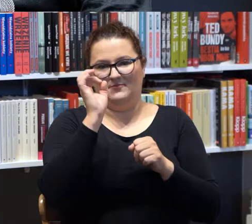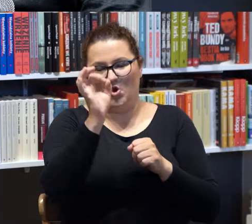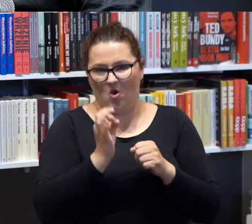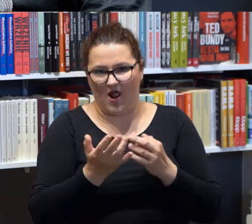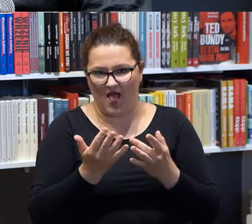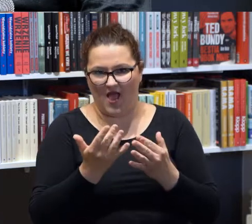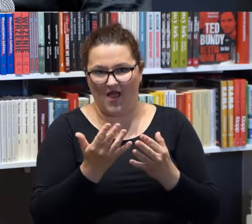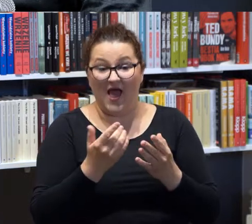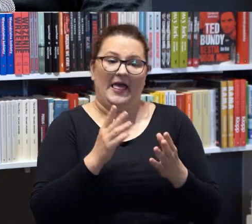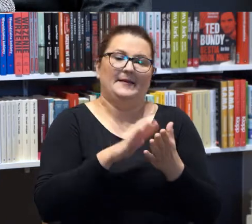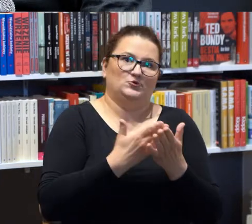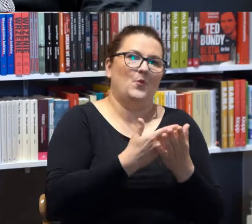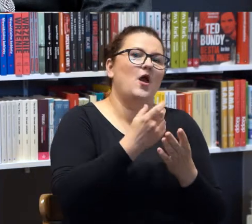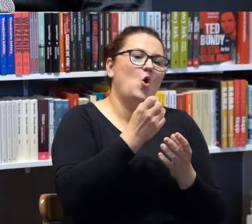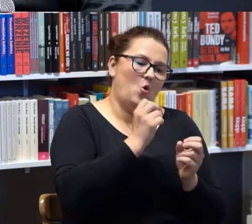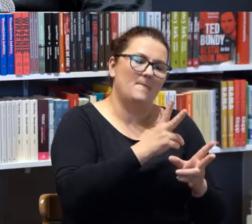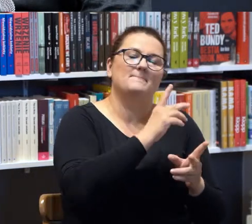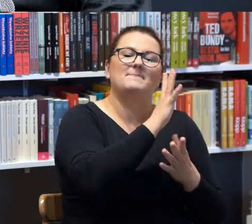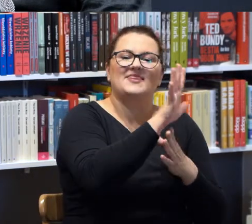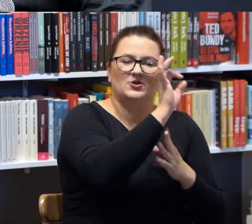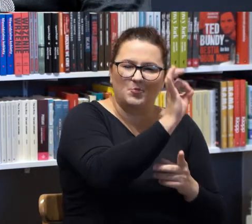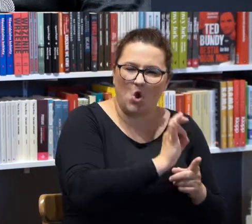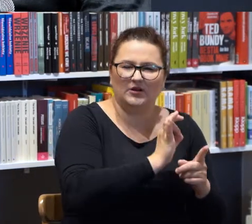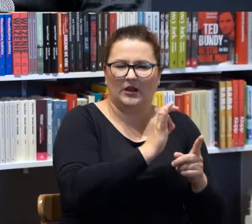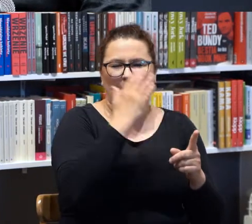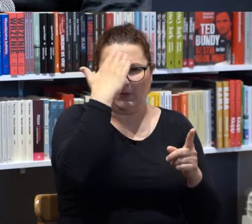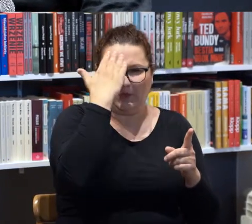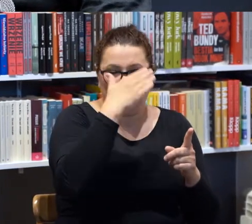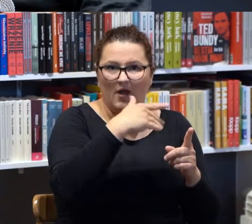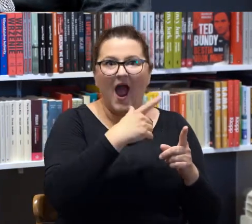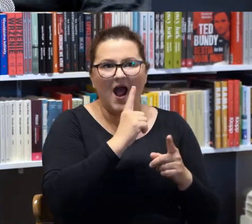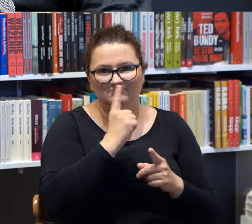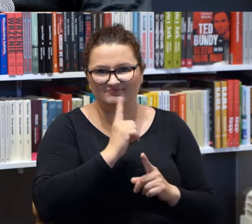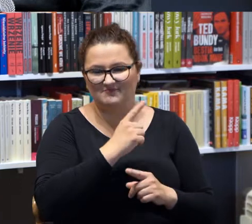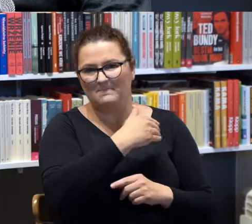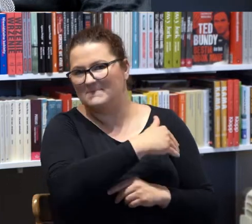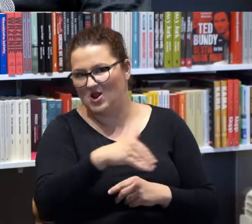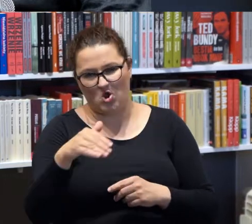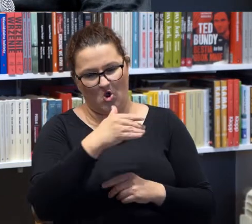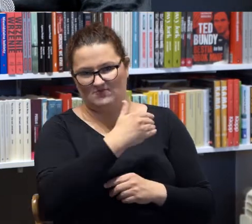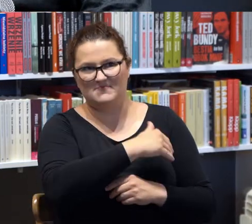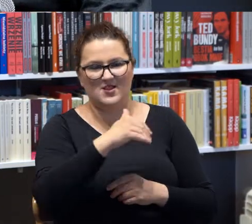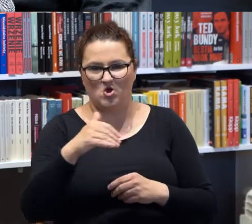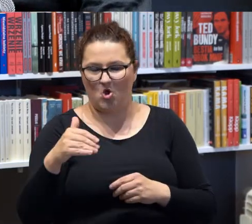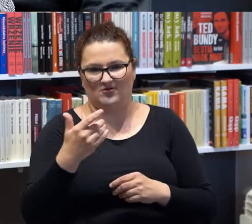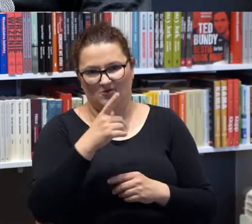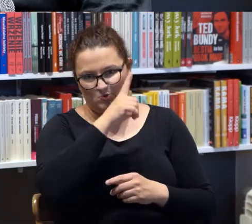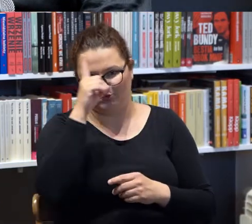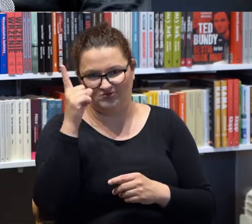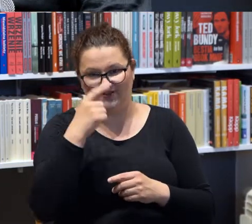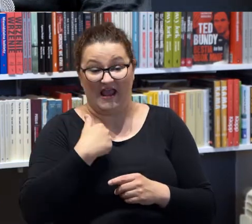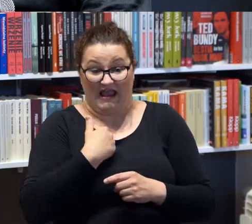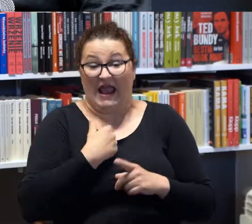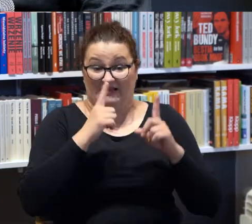ten optymistyczny wariant, to 15% to jest wciąż to są miliony ludzi. I dla mnie frapujące było, kiedy zaczynałam pisać